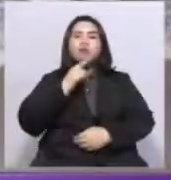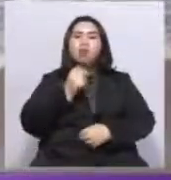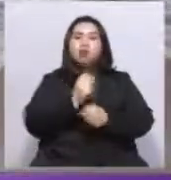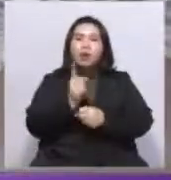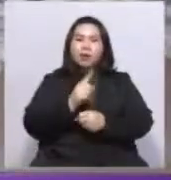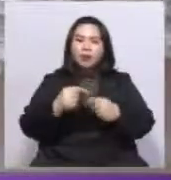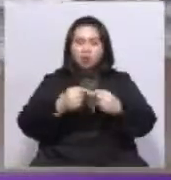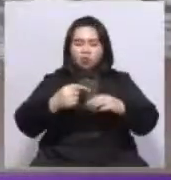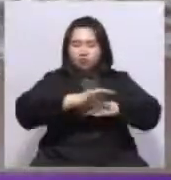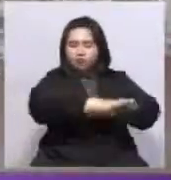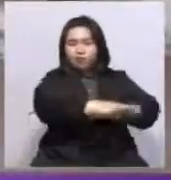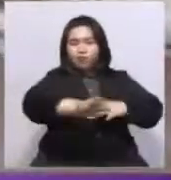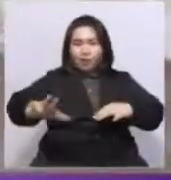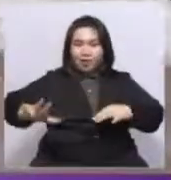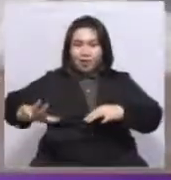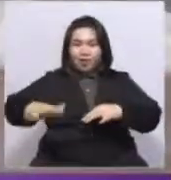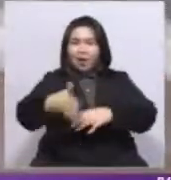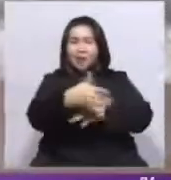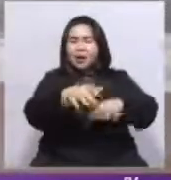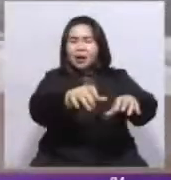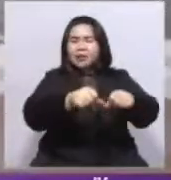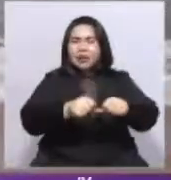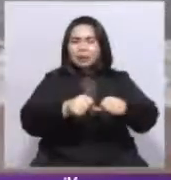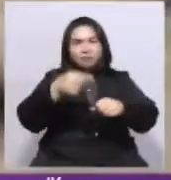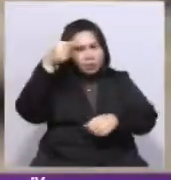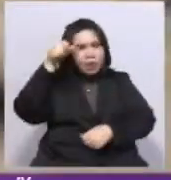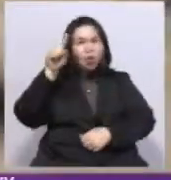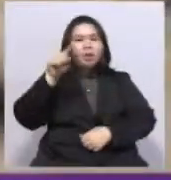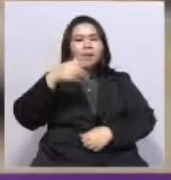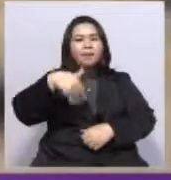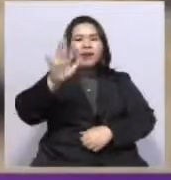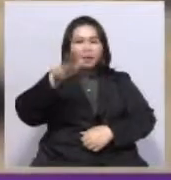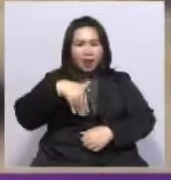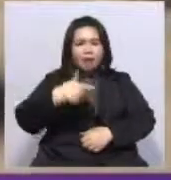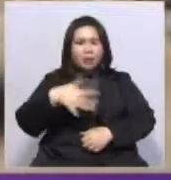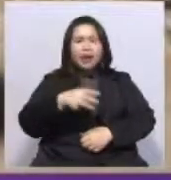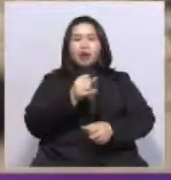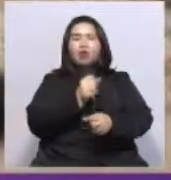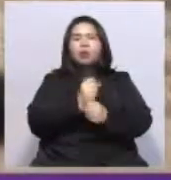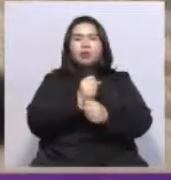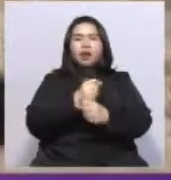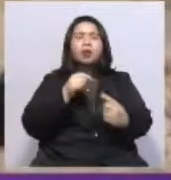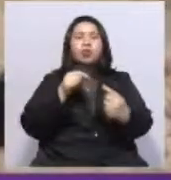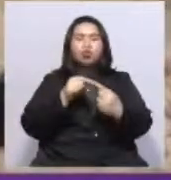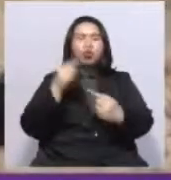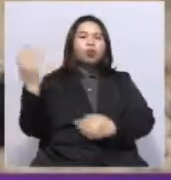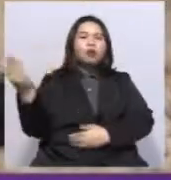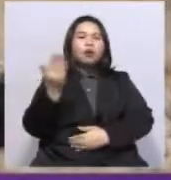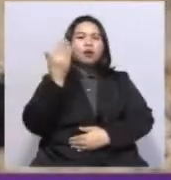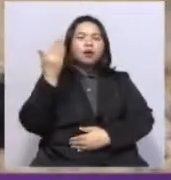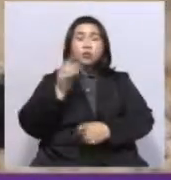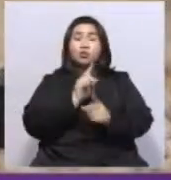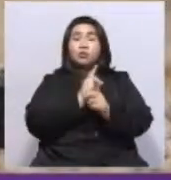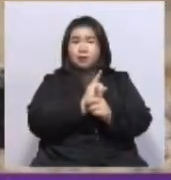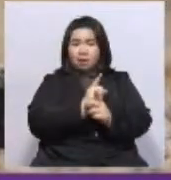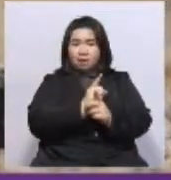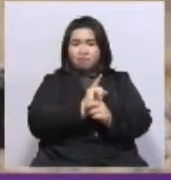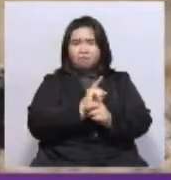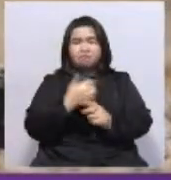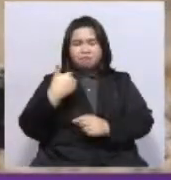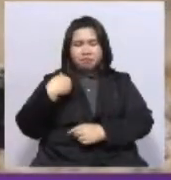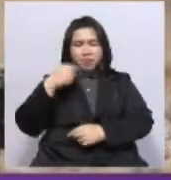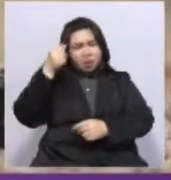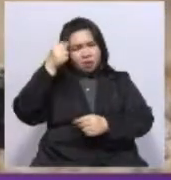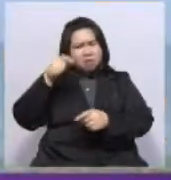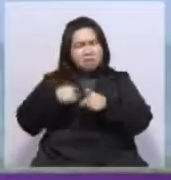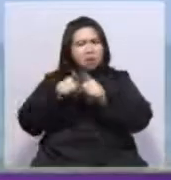มงแถบชายฝั่งเป็นการทำประมงแบบวันเดียวและทำมาหากินตามฤดูกาลผสมผสานภูมิปัญญาที่สั่